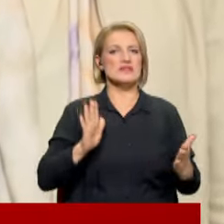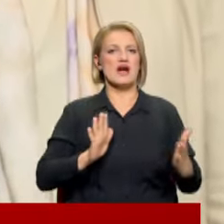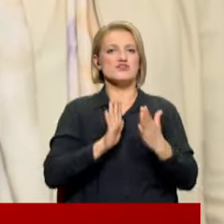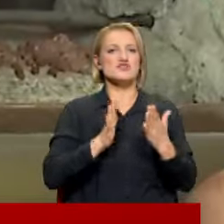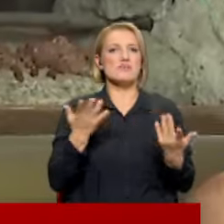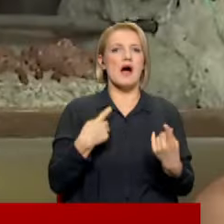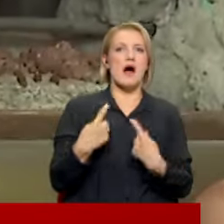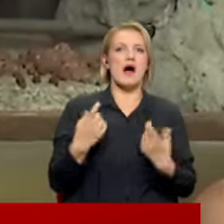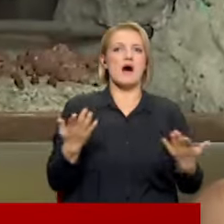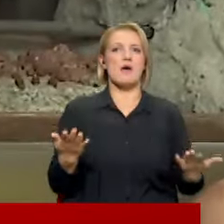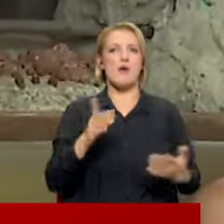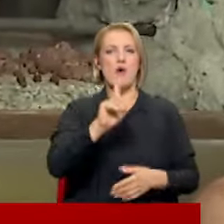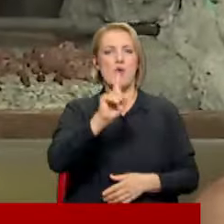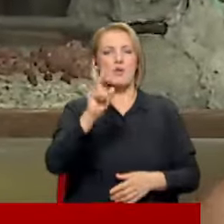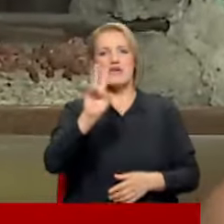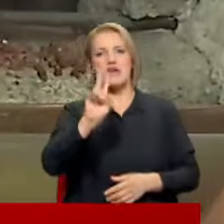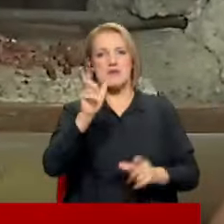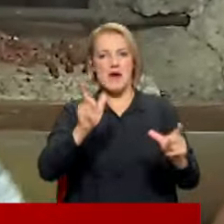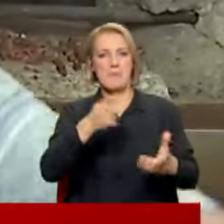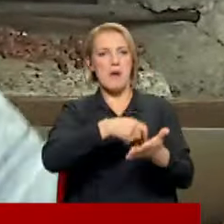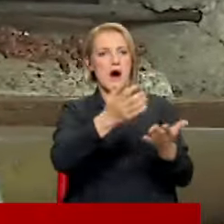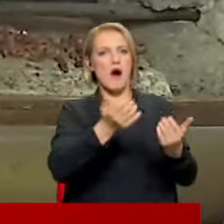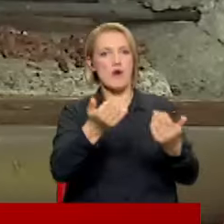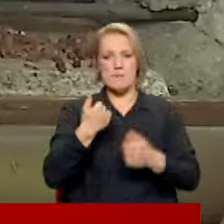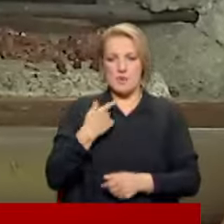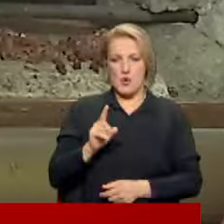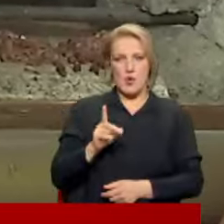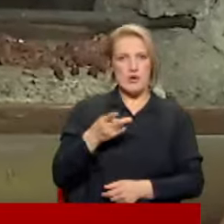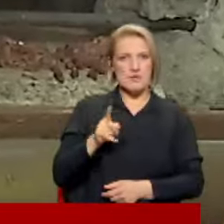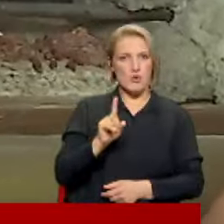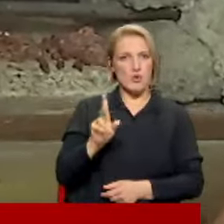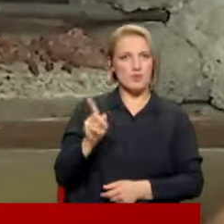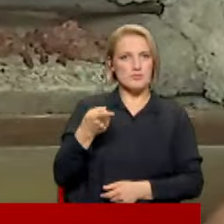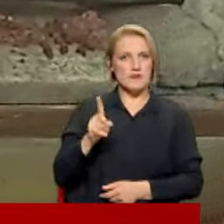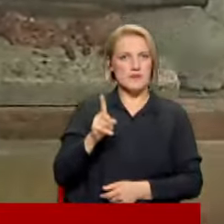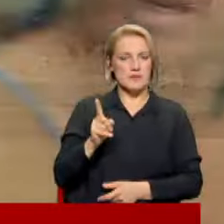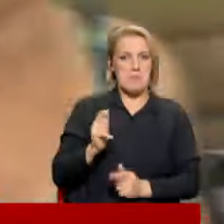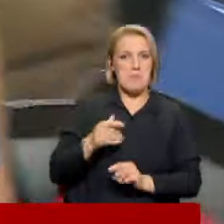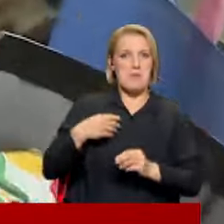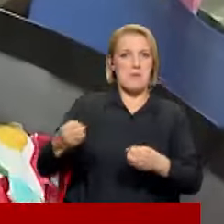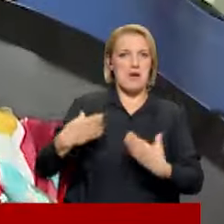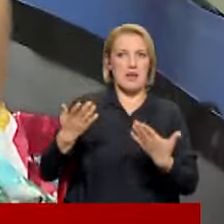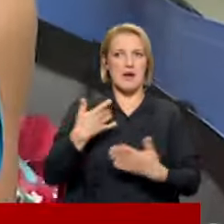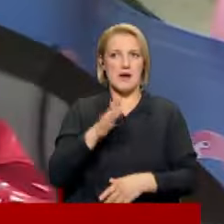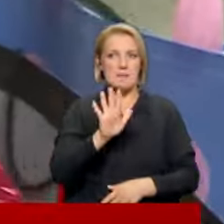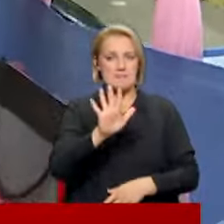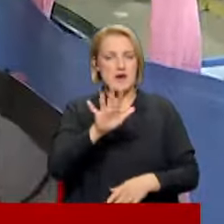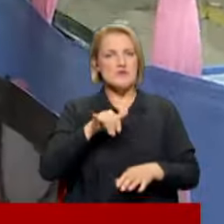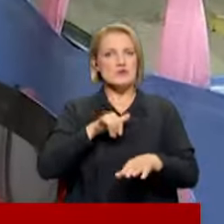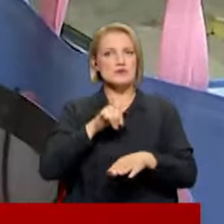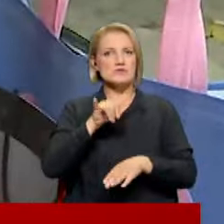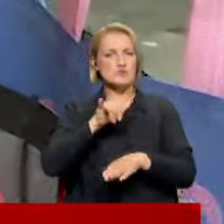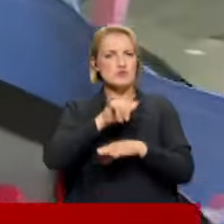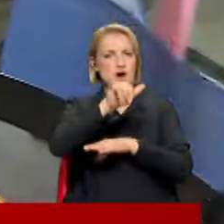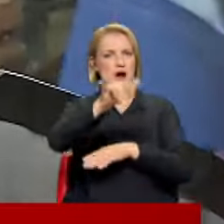henüz konuşmadık. 10 yerden 20 yerden maaş alıyorlar, bize 12 bin liraya 13 bin liraya mahkum ettiler. 5 uçakla Amerika'ya